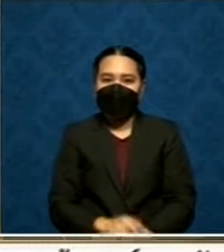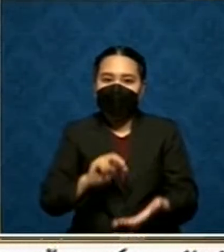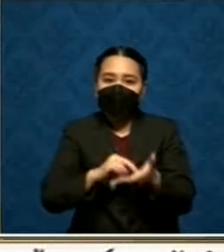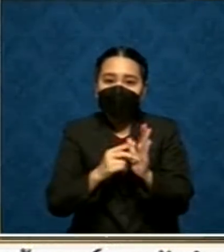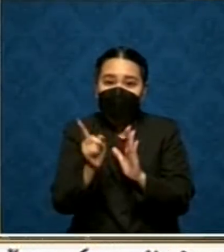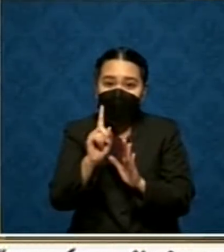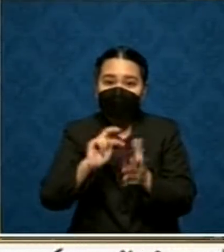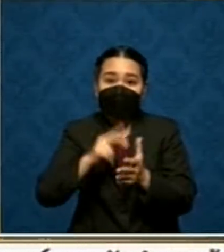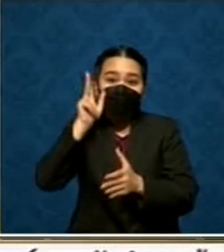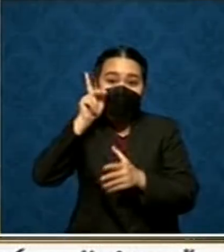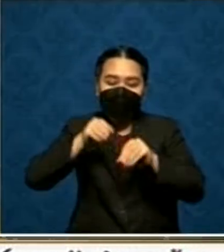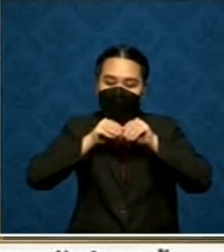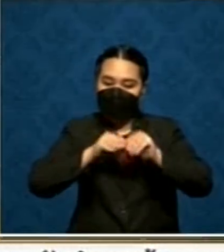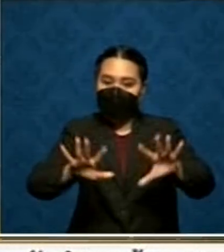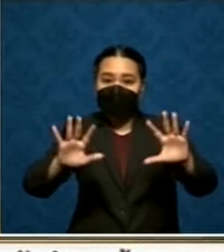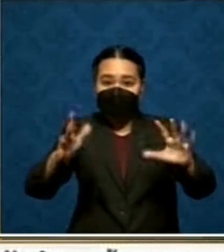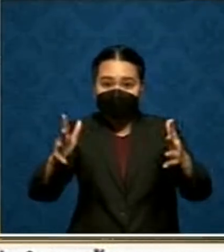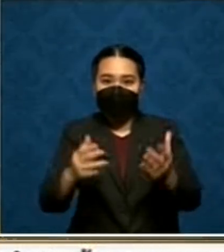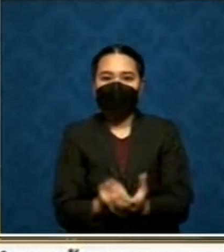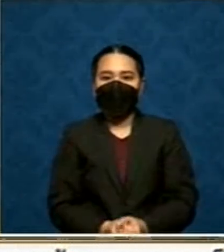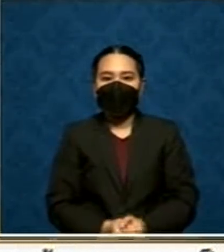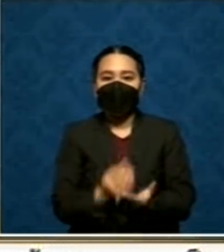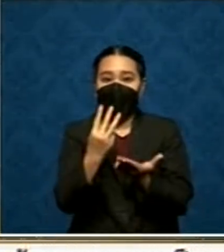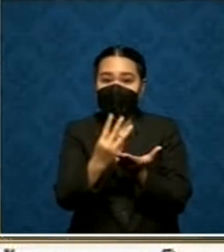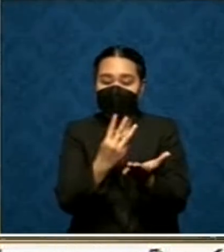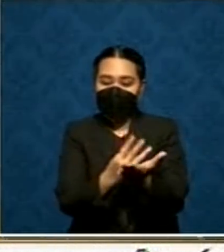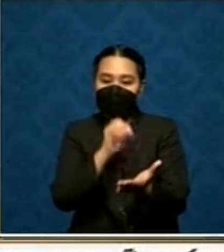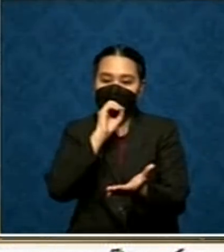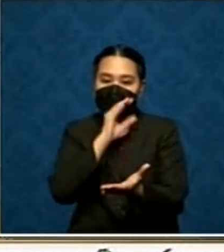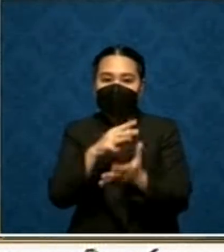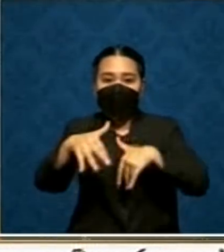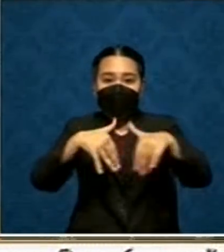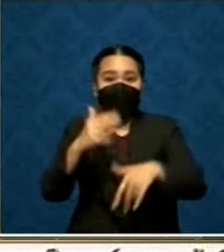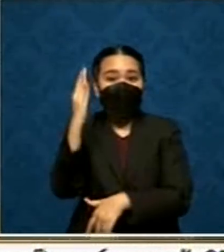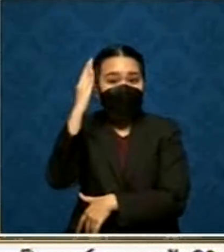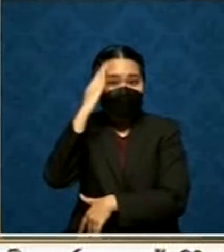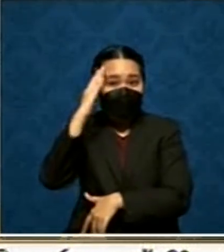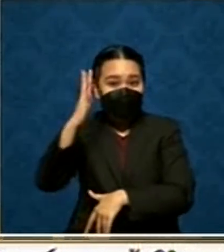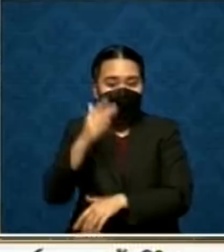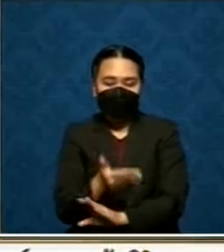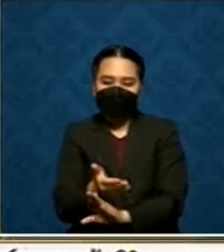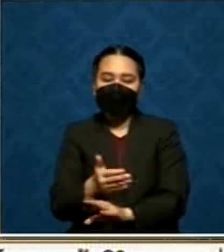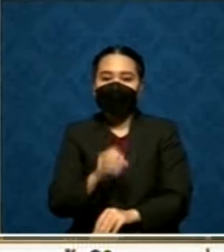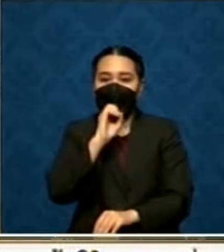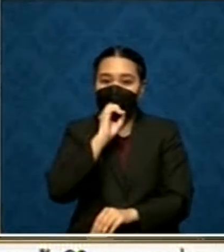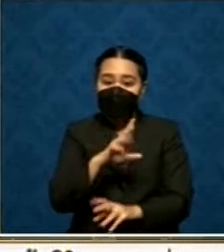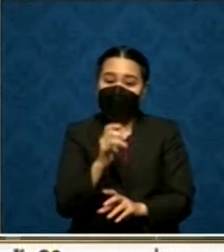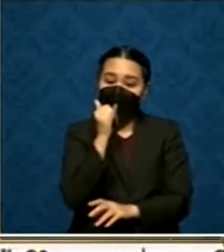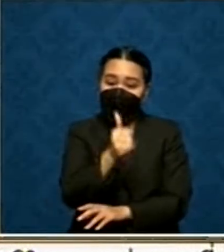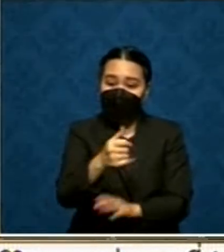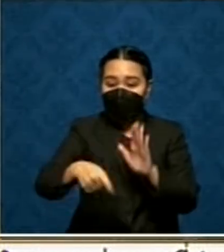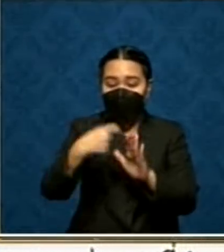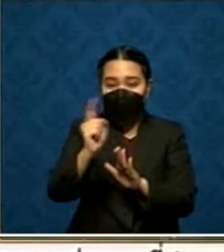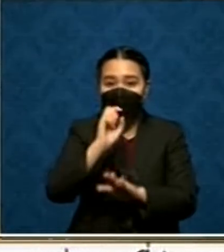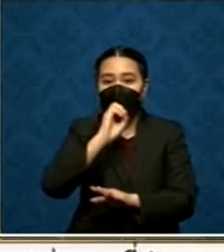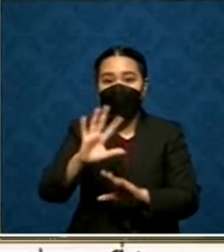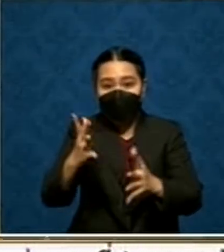ไปก็ไม่ทะแงขราวไมได้มวระ blobแจงกับปศชาชนกัสัคมไยวาจะไปเรื่องอะไรกลบมาก็ไม่ทแงขร